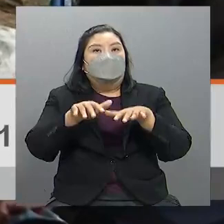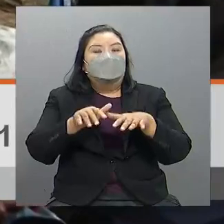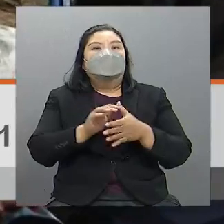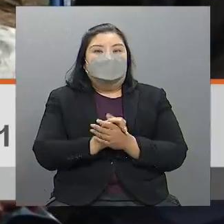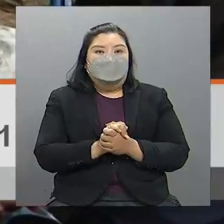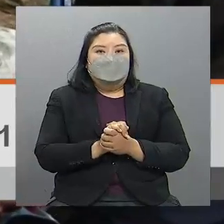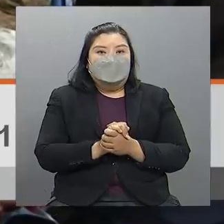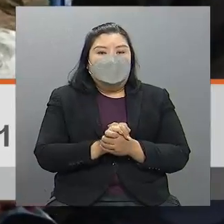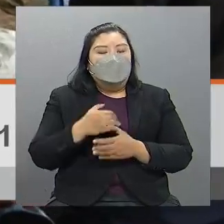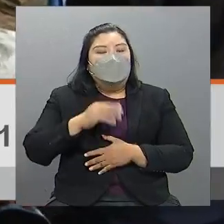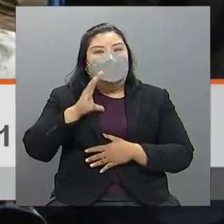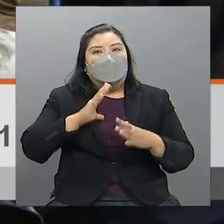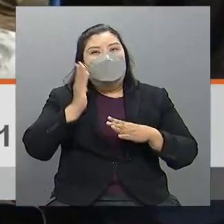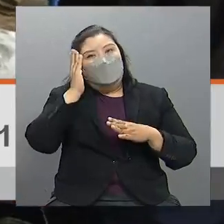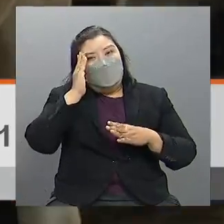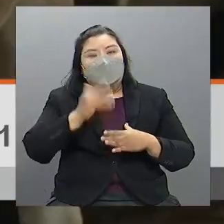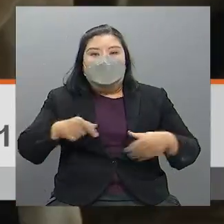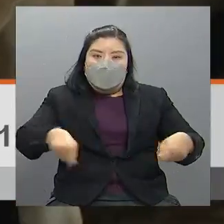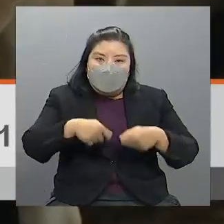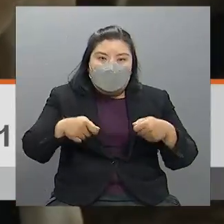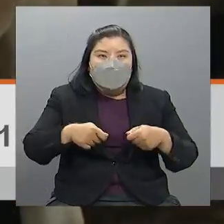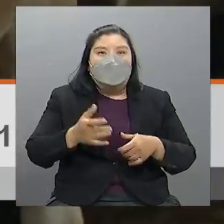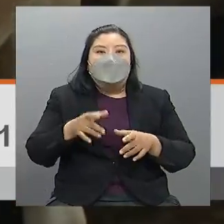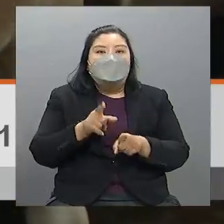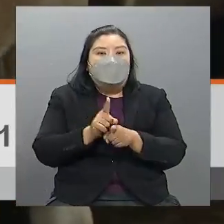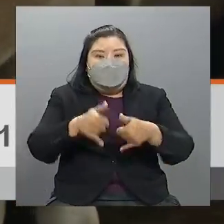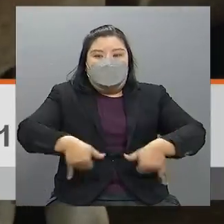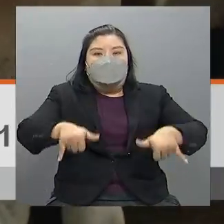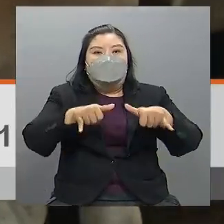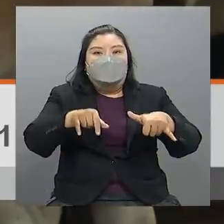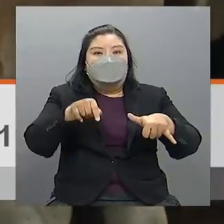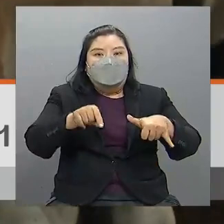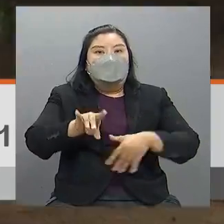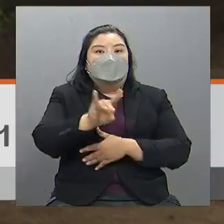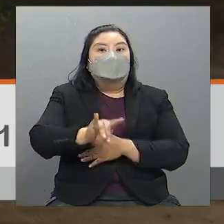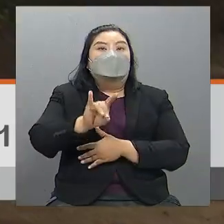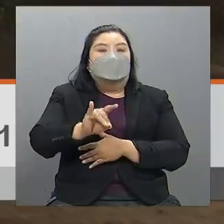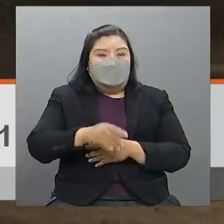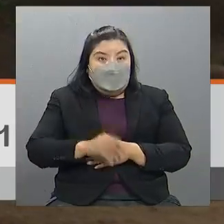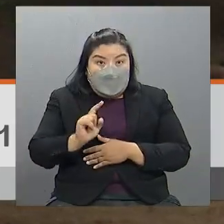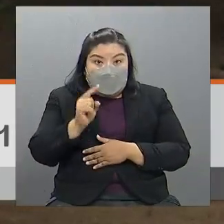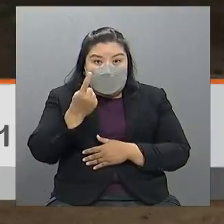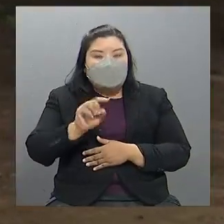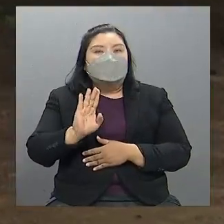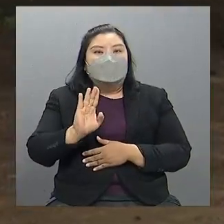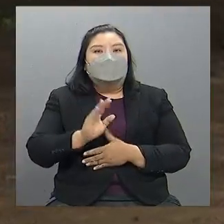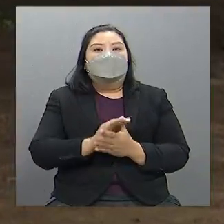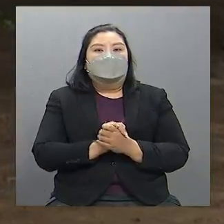พักผ่อนก่อไฟทำอาหารและเลี้ยงวัวหลายสิบตัวและนี่ก็ไม่ใช่ครั้งแรกค่ะที่พวกเขาจะต้องอพยพมาอยู่ที่นี่ค่ะ